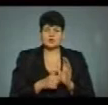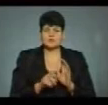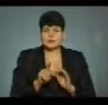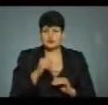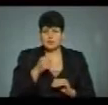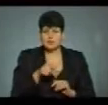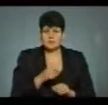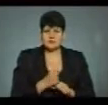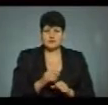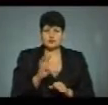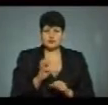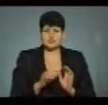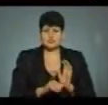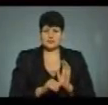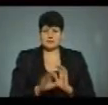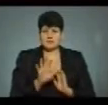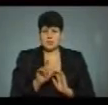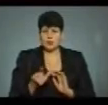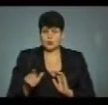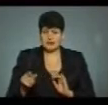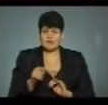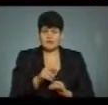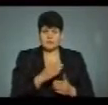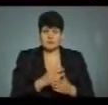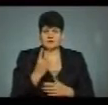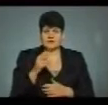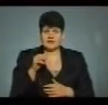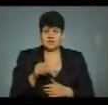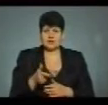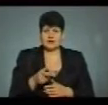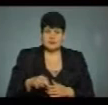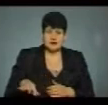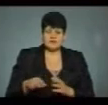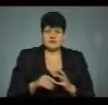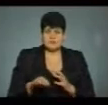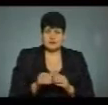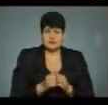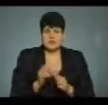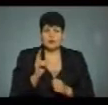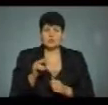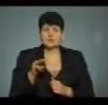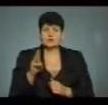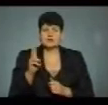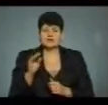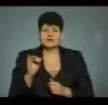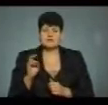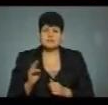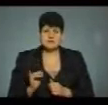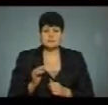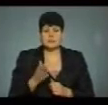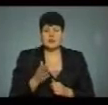році, там працювали 465 людей. Він мав 2000 гектарів землі поблизу Кутківців і Пронятина Тернопільського району.